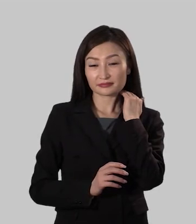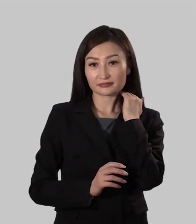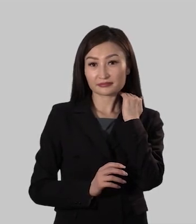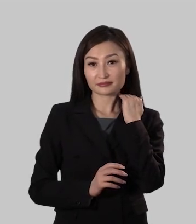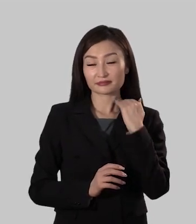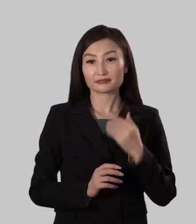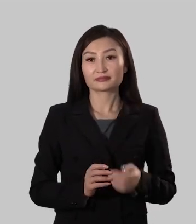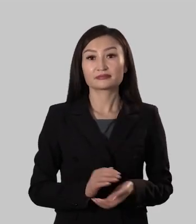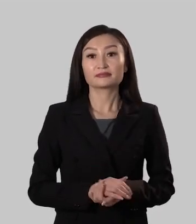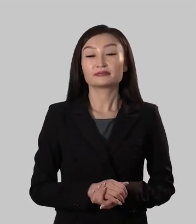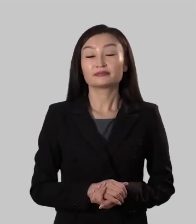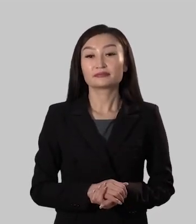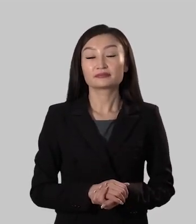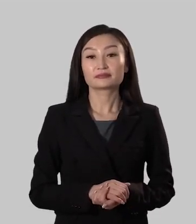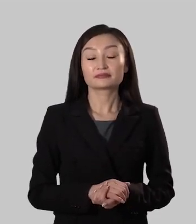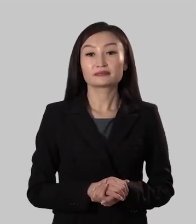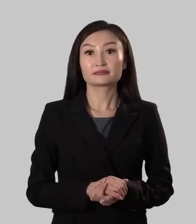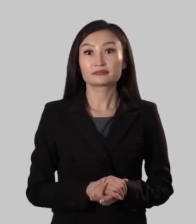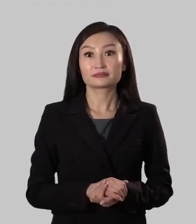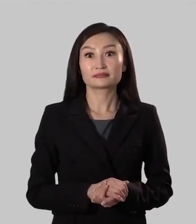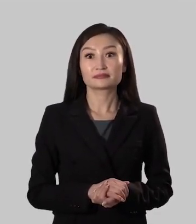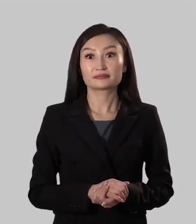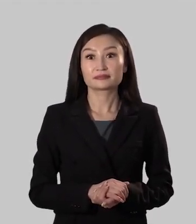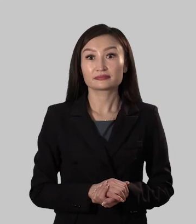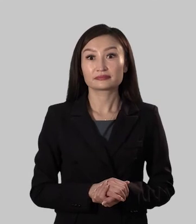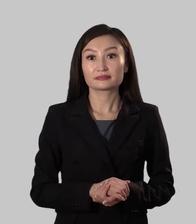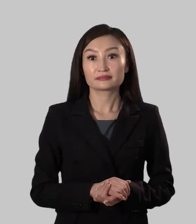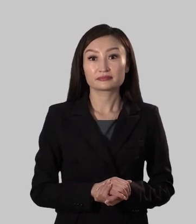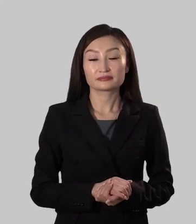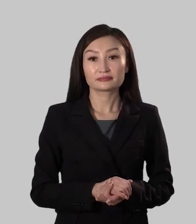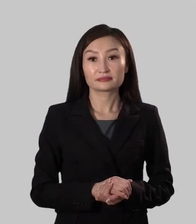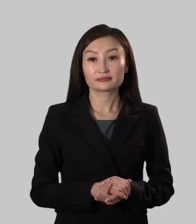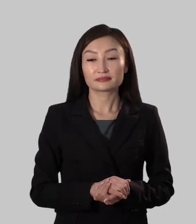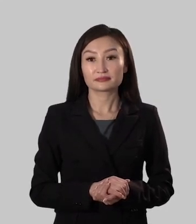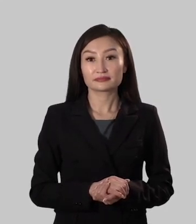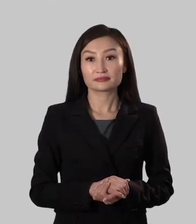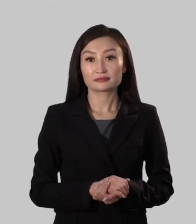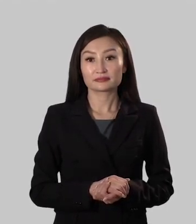встретит сказка в этот час под елочкой лесной.